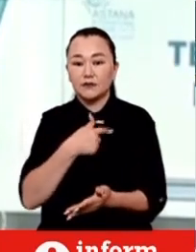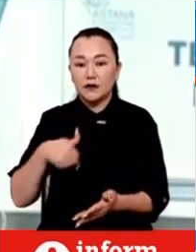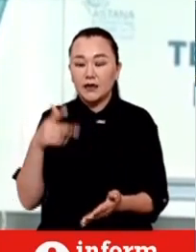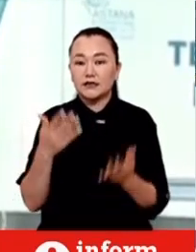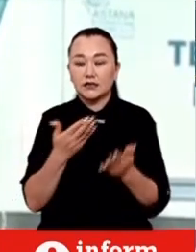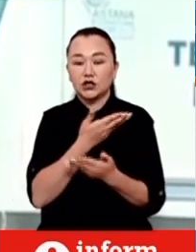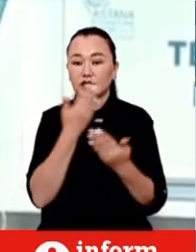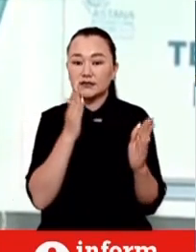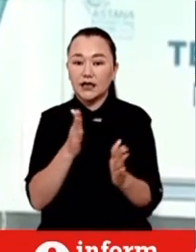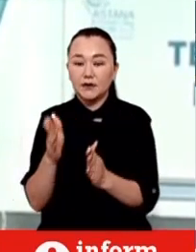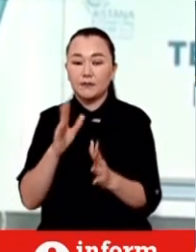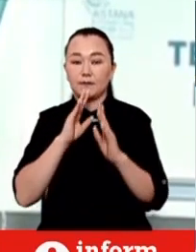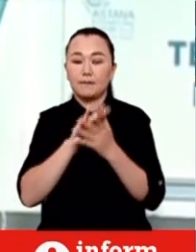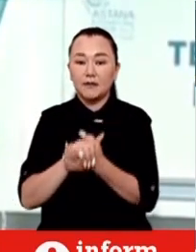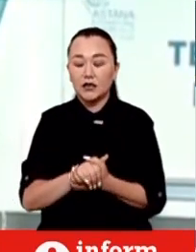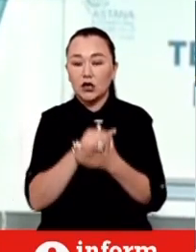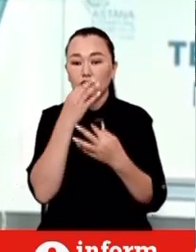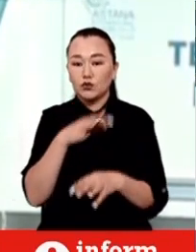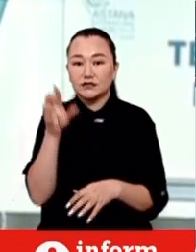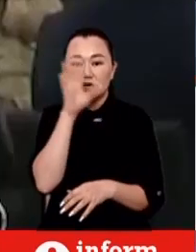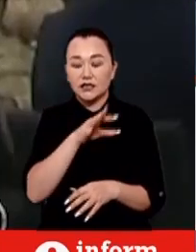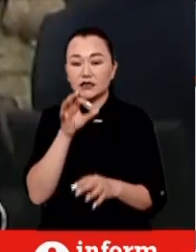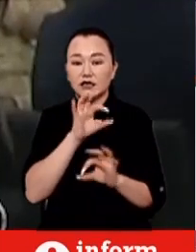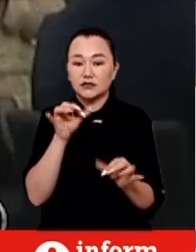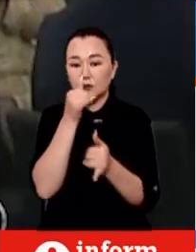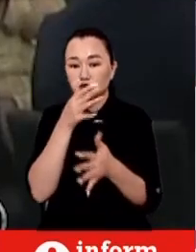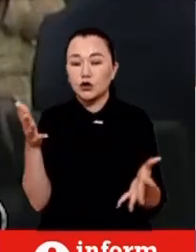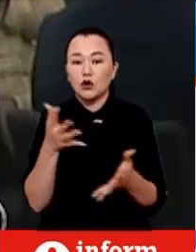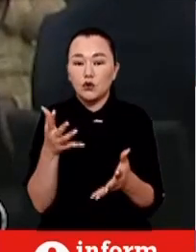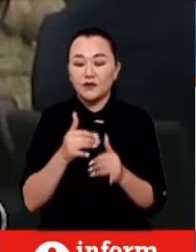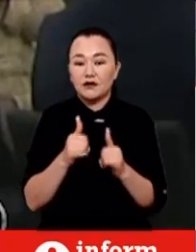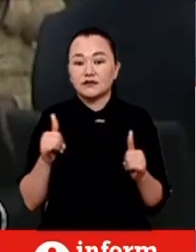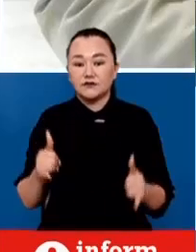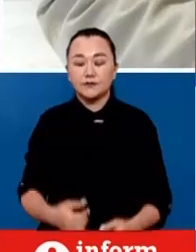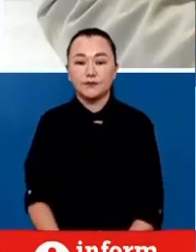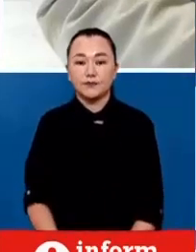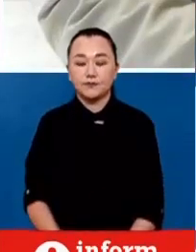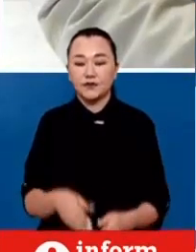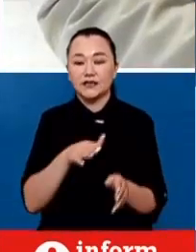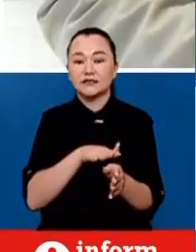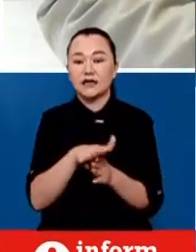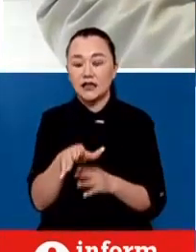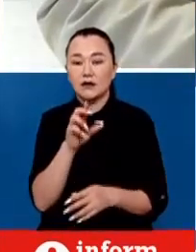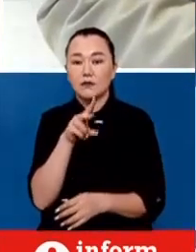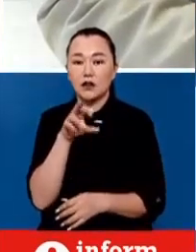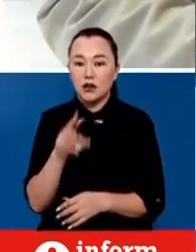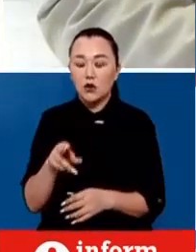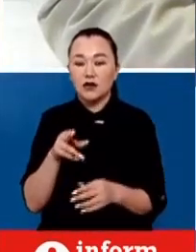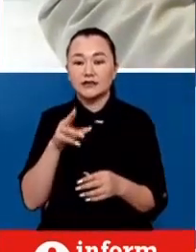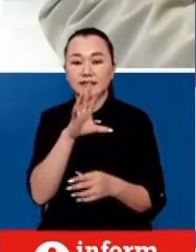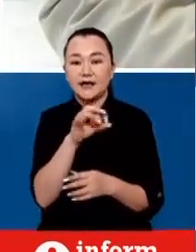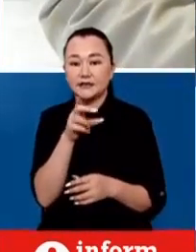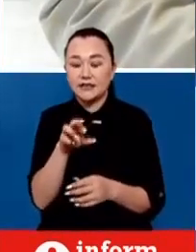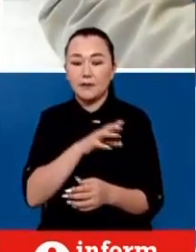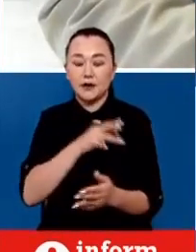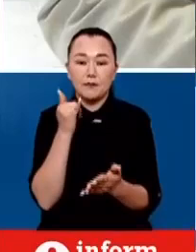Если нет стабильности и мира в любой стране, речь не может идти о каком-то развитии. Целый блок панельных сессий был